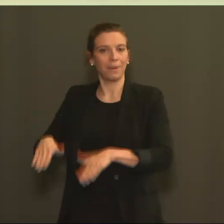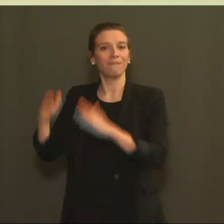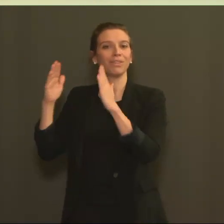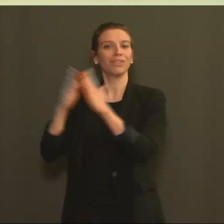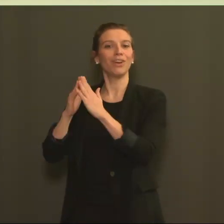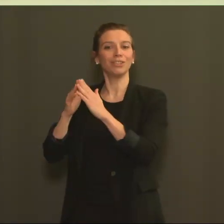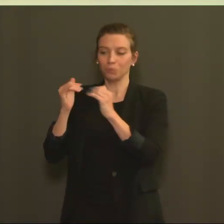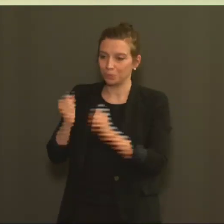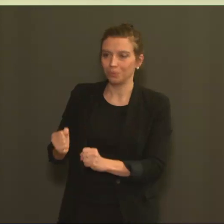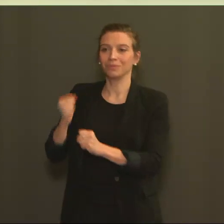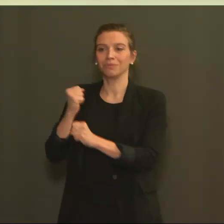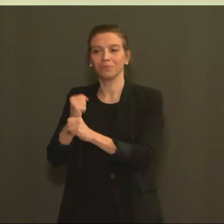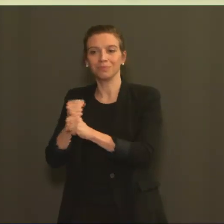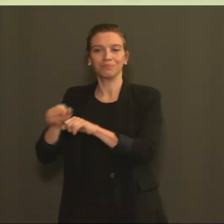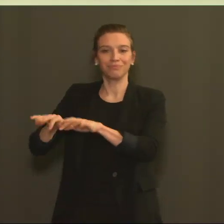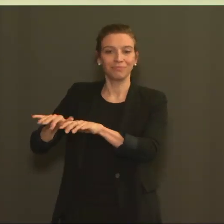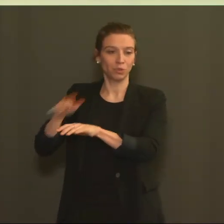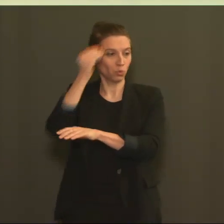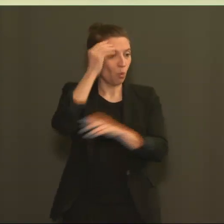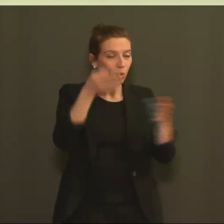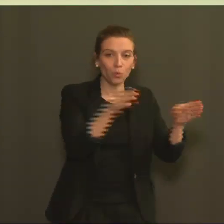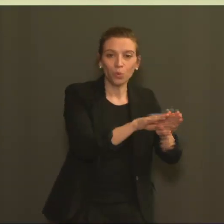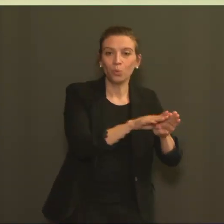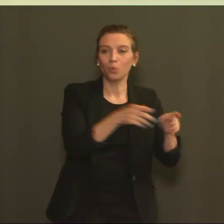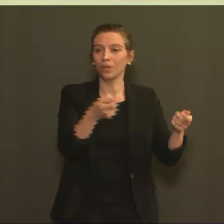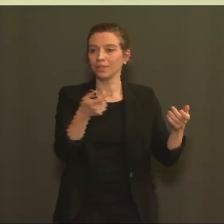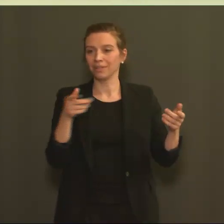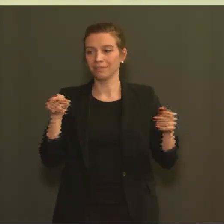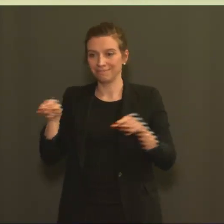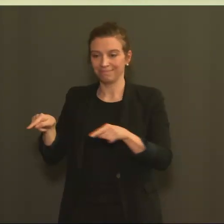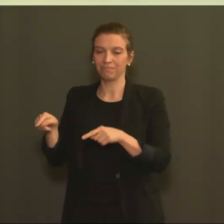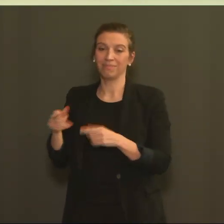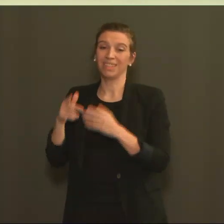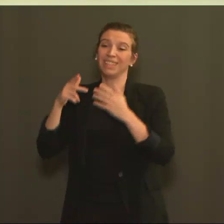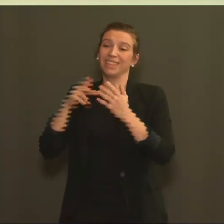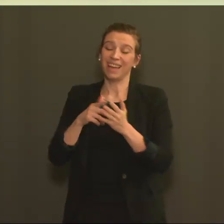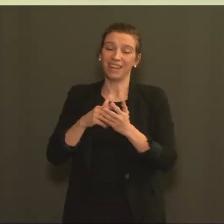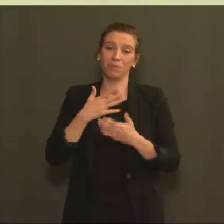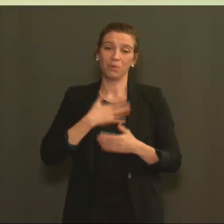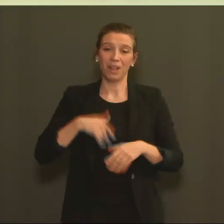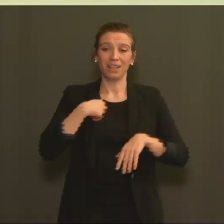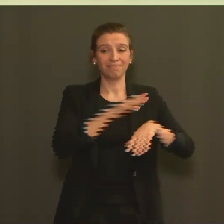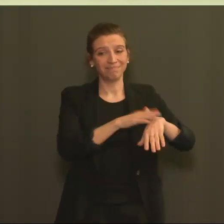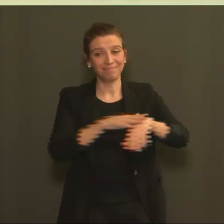oproepen om ook in belgië meer in te zetten op thuiswerk